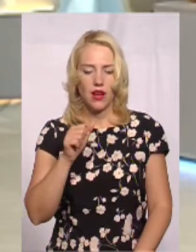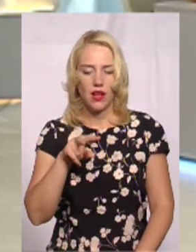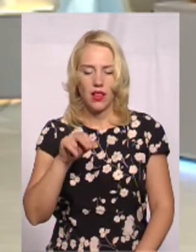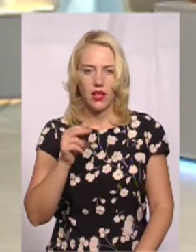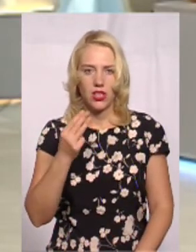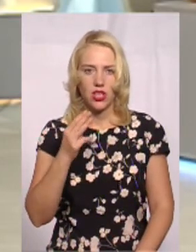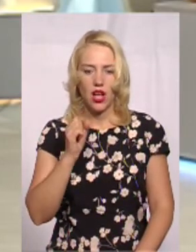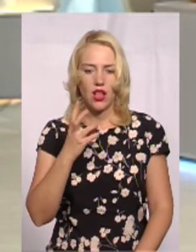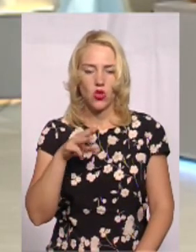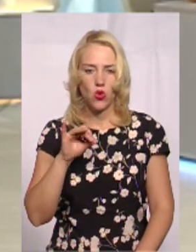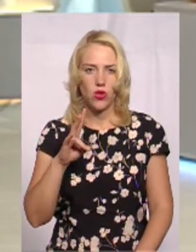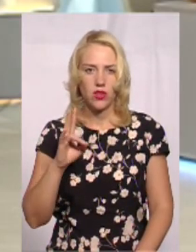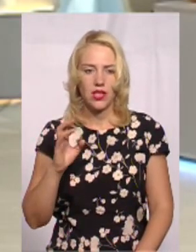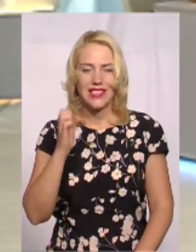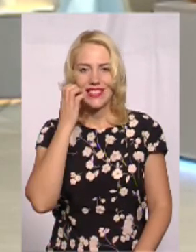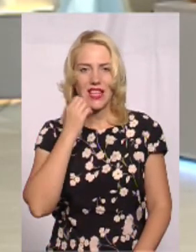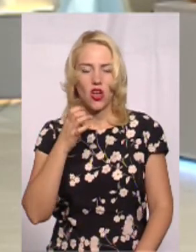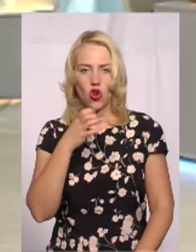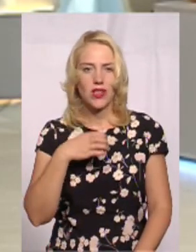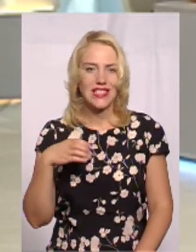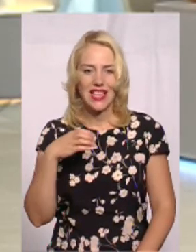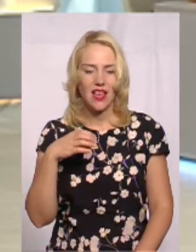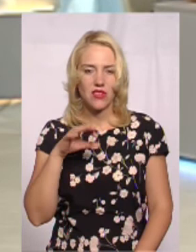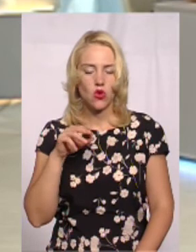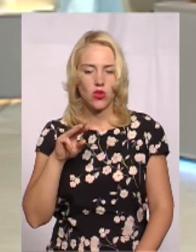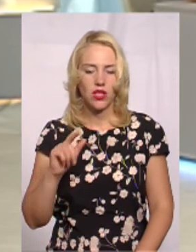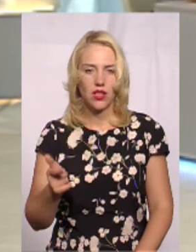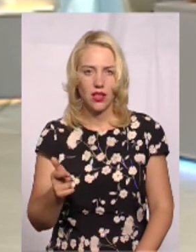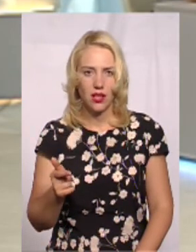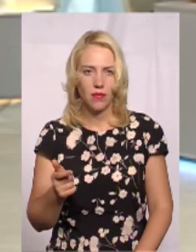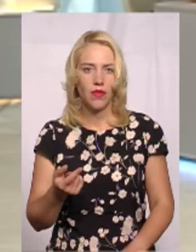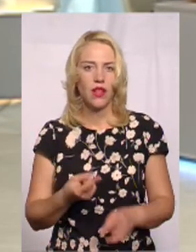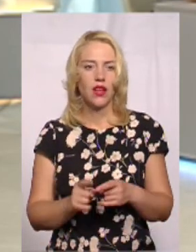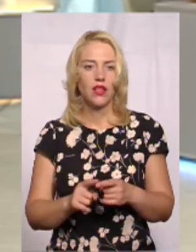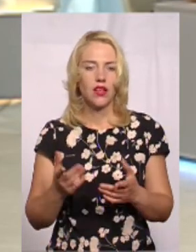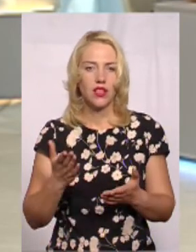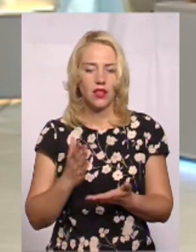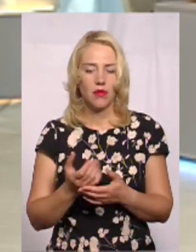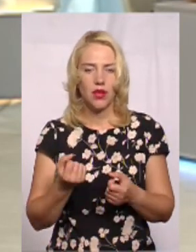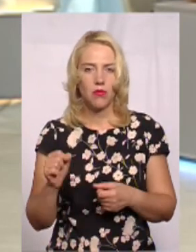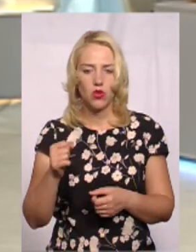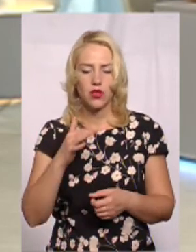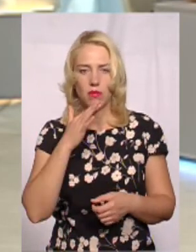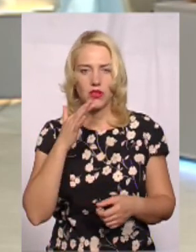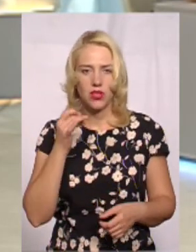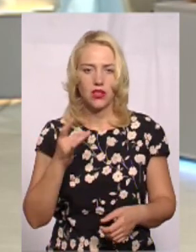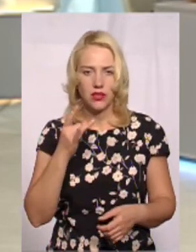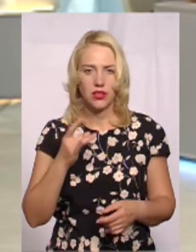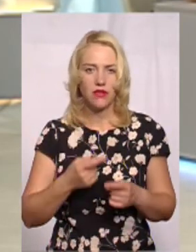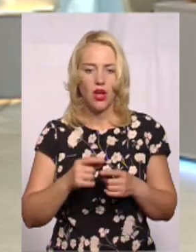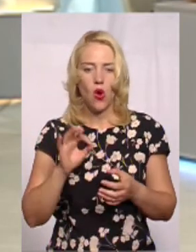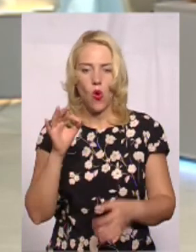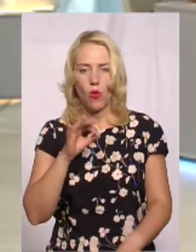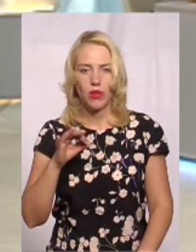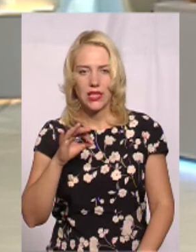Антон, Пасішнянський НВК Старосинявського ОТГ чи району, який є переможцем неодноразовим обласних олімпіад